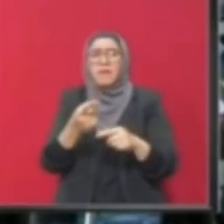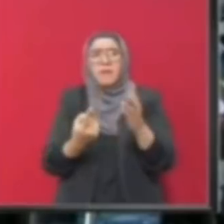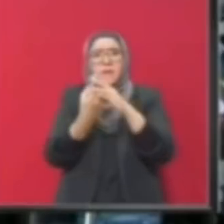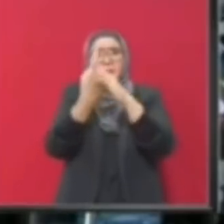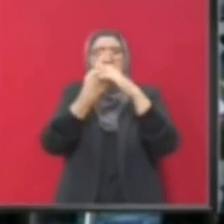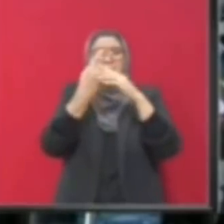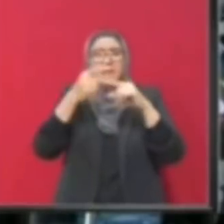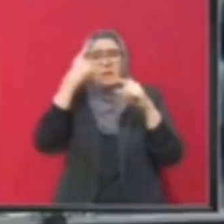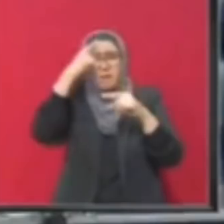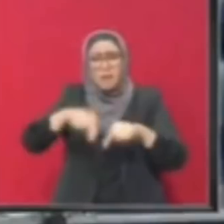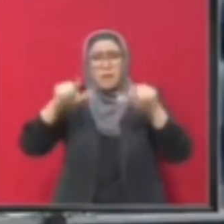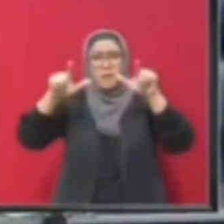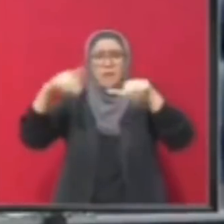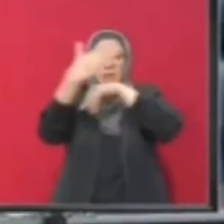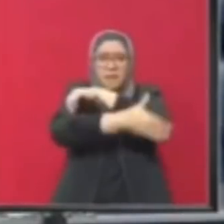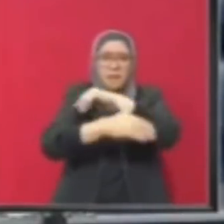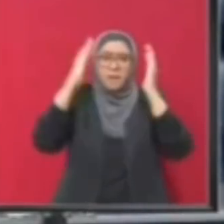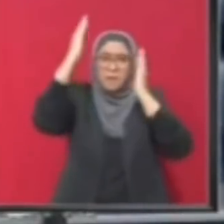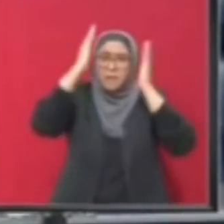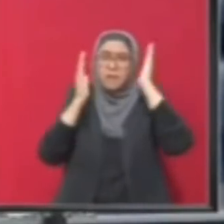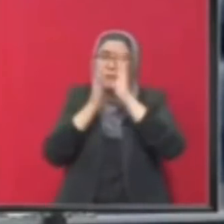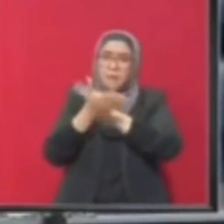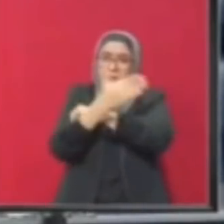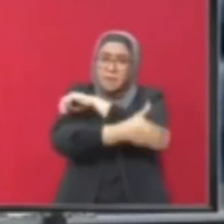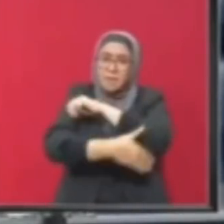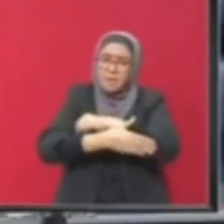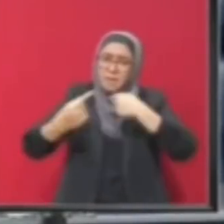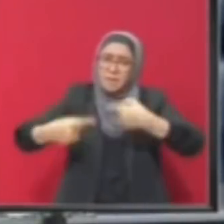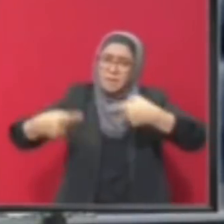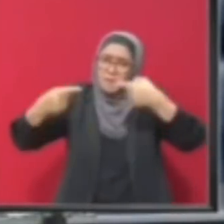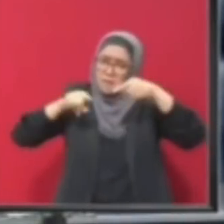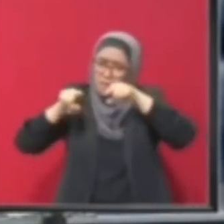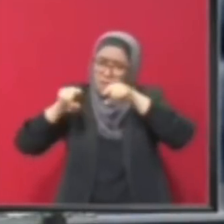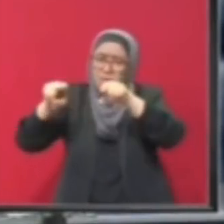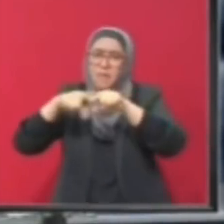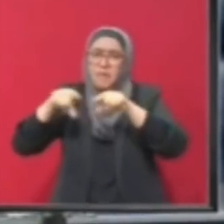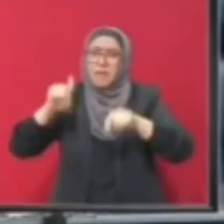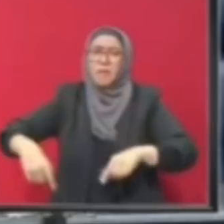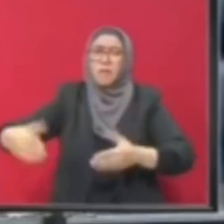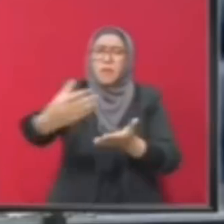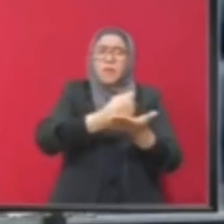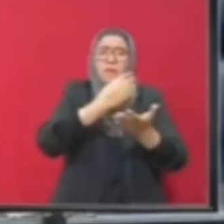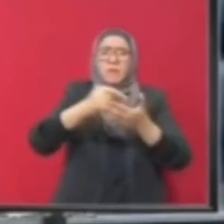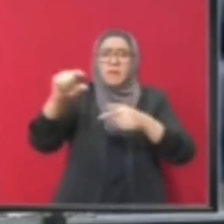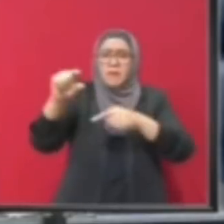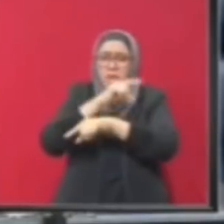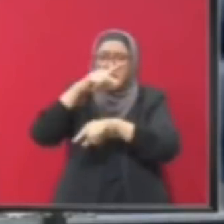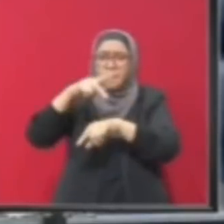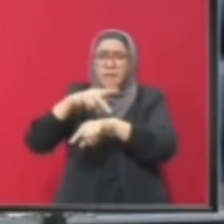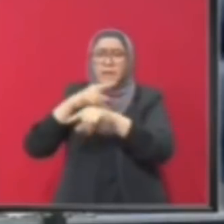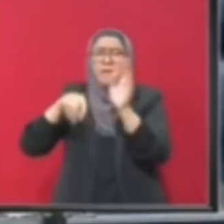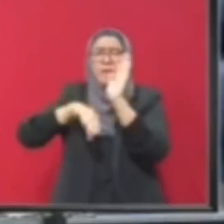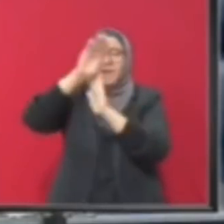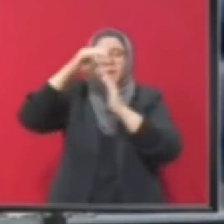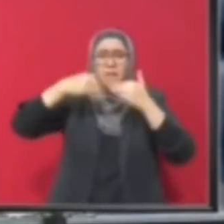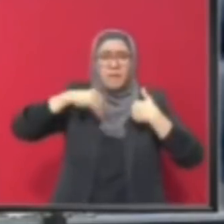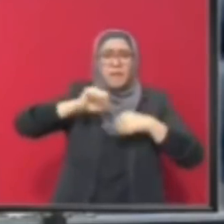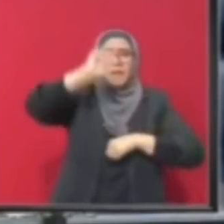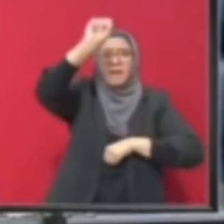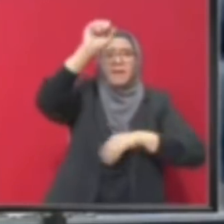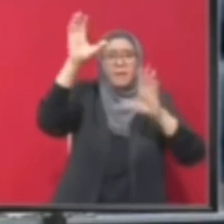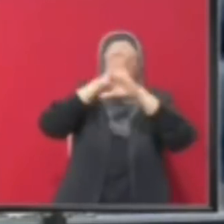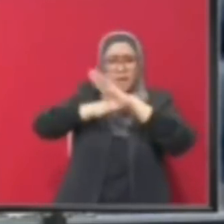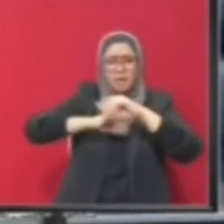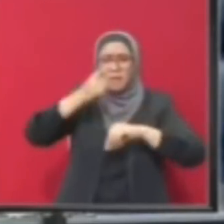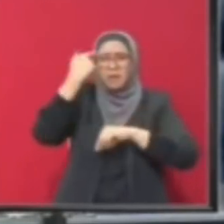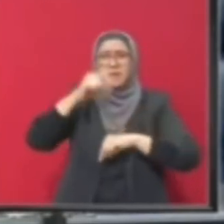negara yang kompetitif. Kita harus mengumpul, menggunapakai kelebihan yang ada di negeri Sabah, Sarawak. Kerana Sabah merupakan bukan